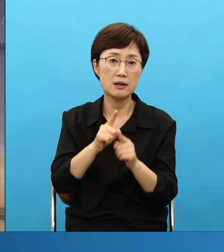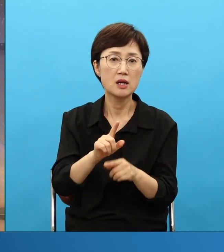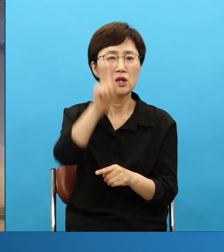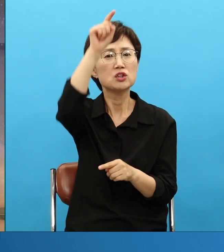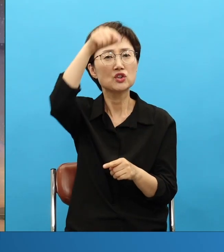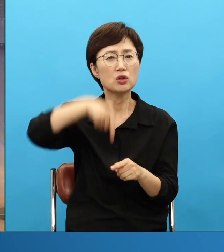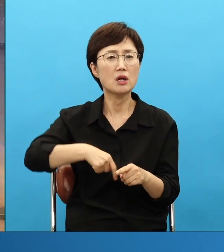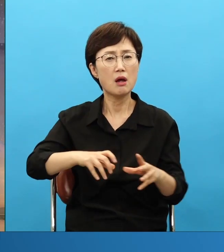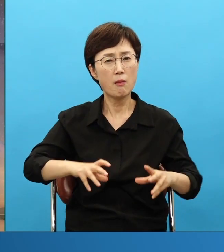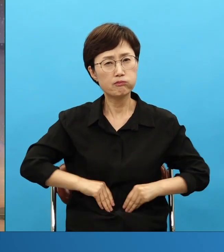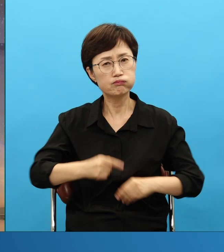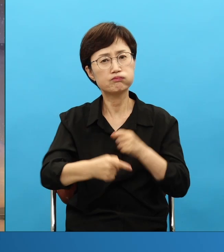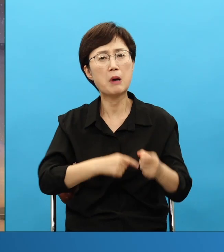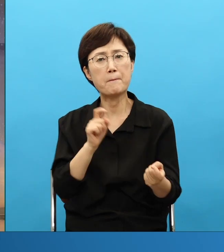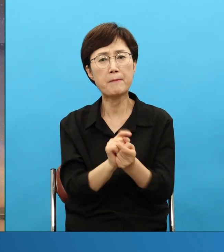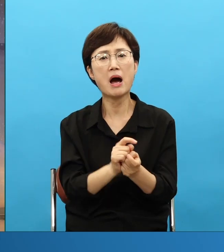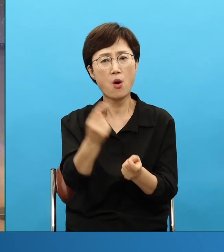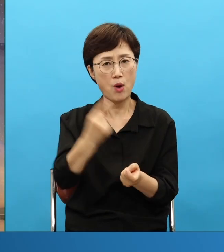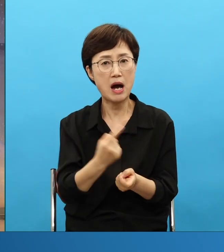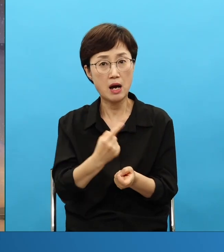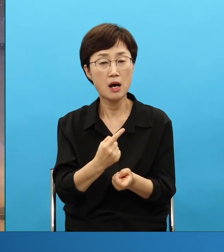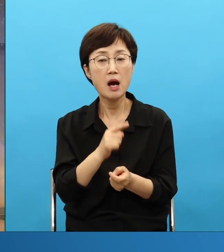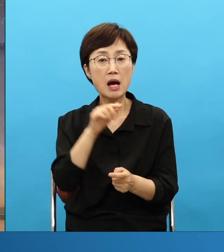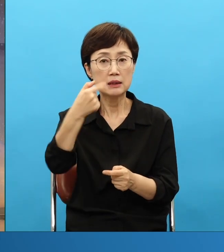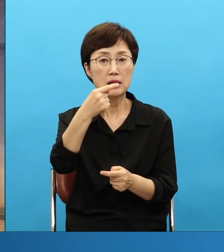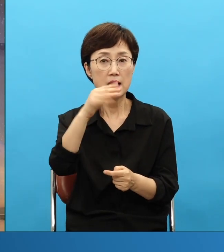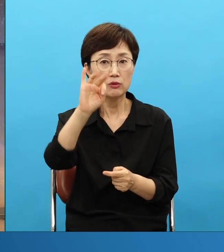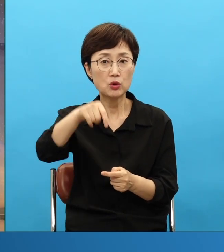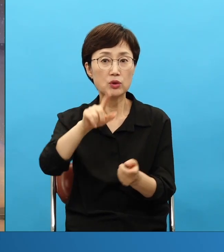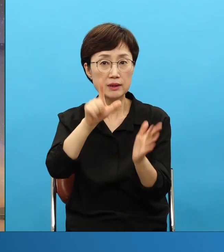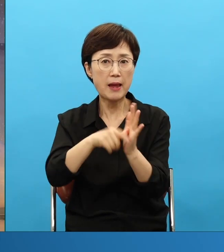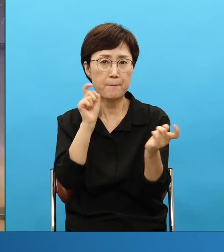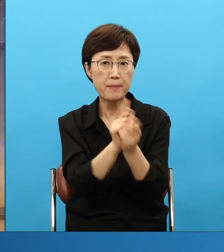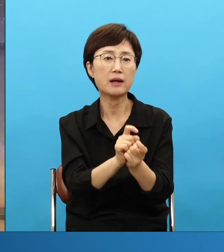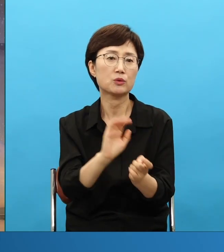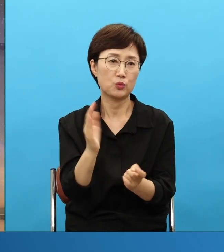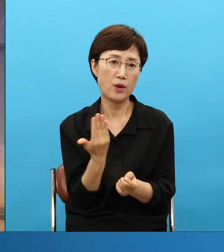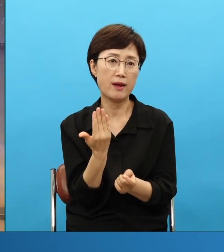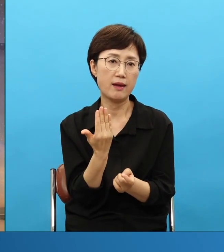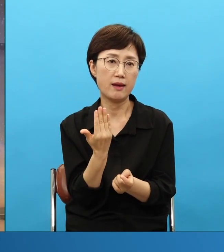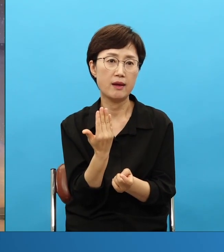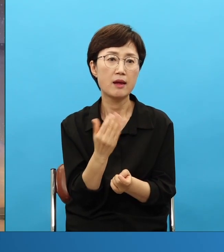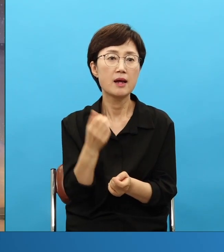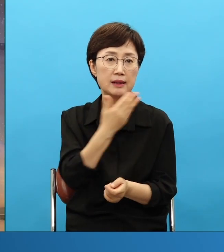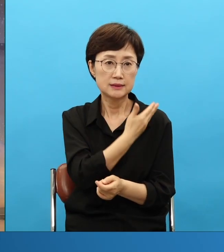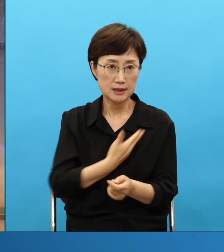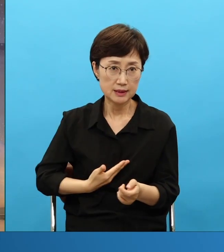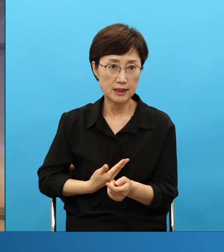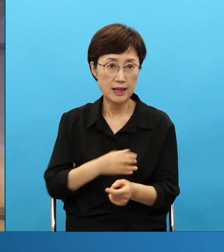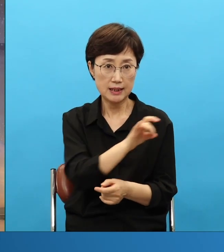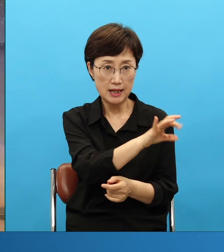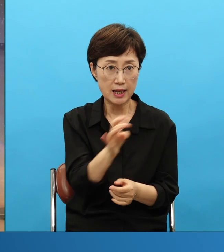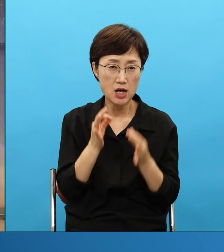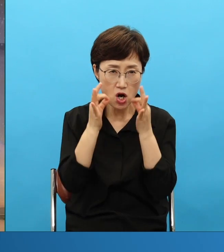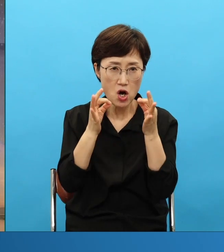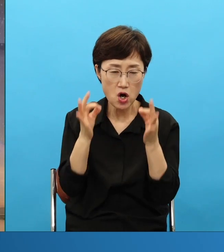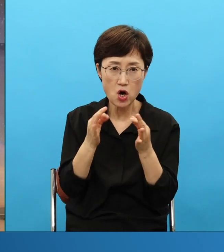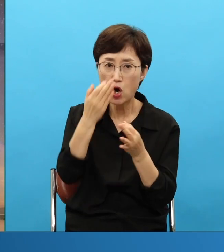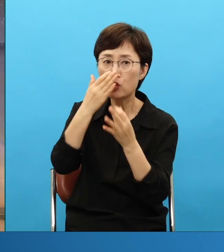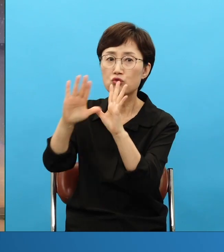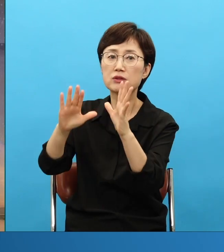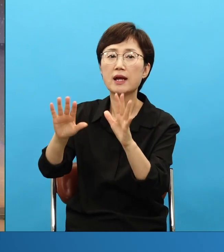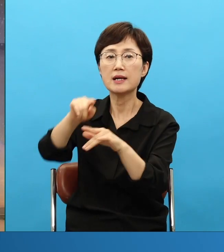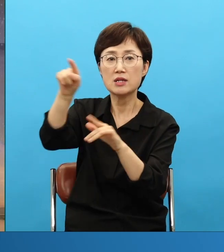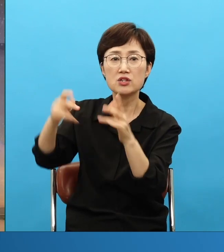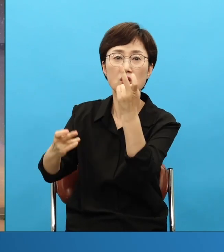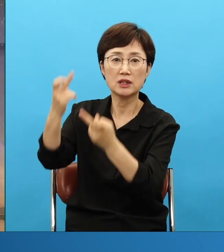말하되 천하의 큰 흉년이 들리라 하더니 글라우디오 때에 그렇게 되니라. 제자들이 각각 그 힘대로